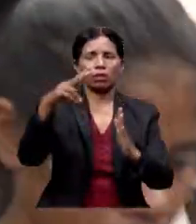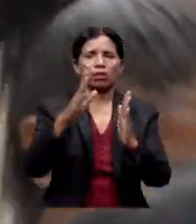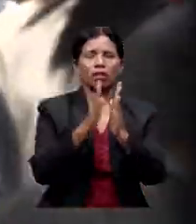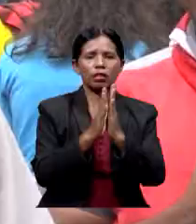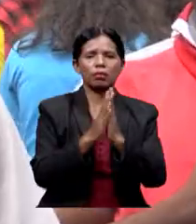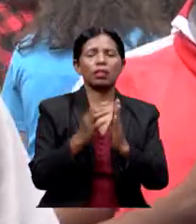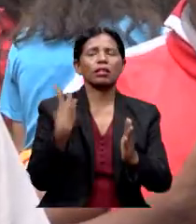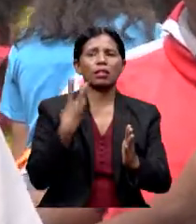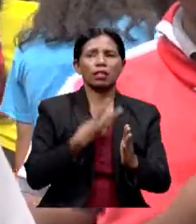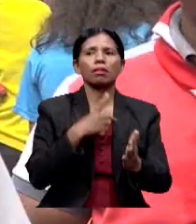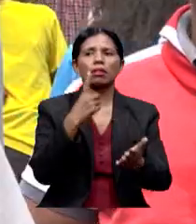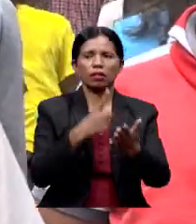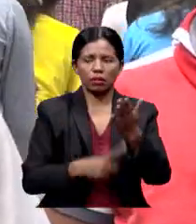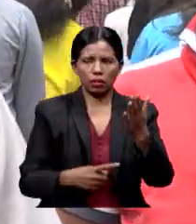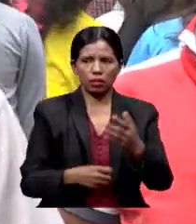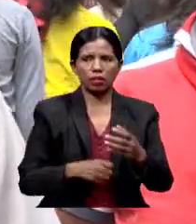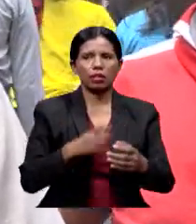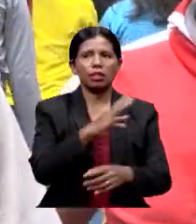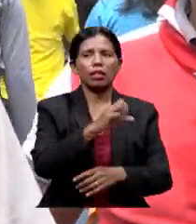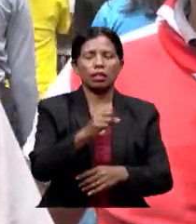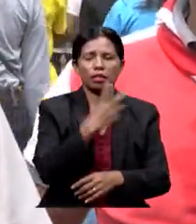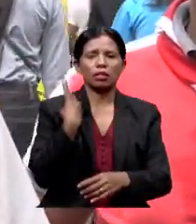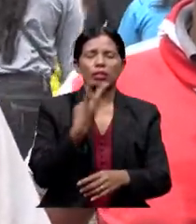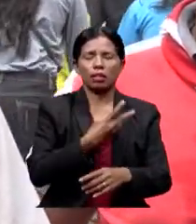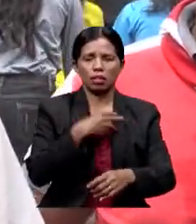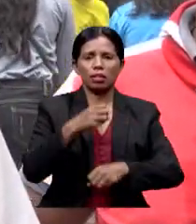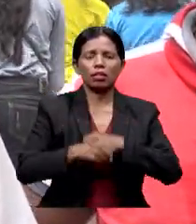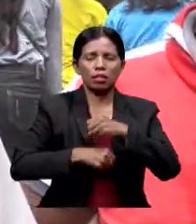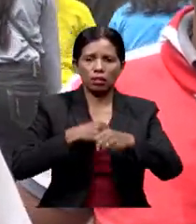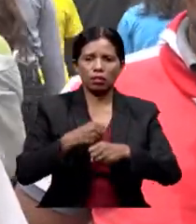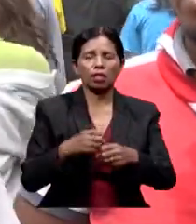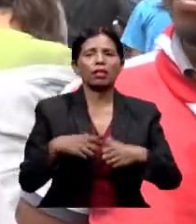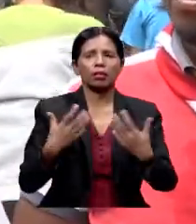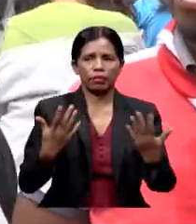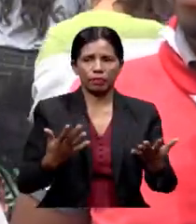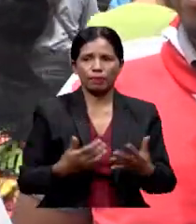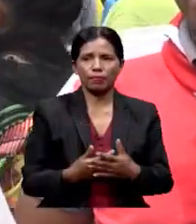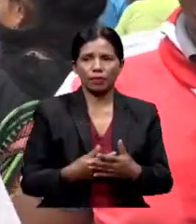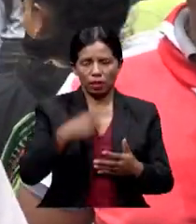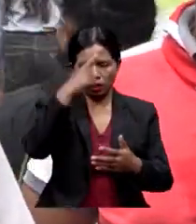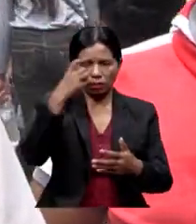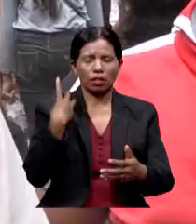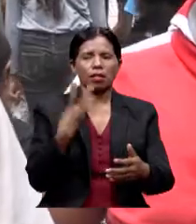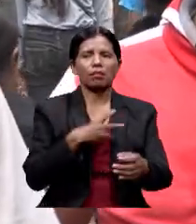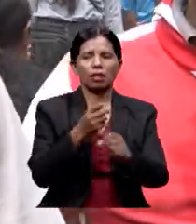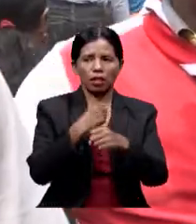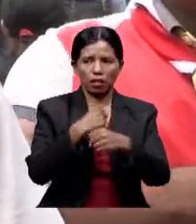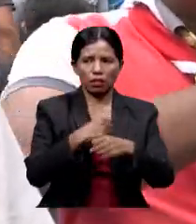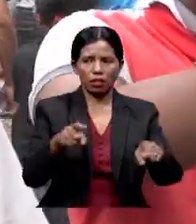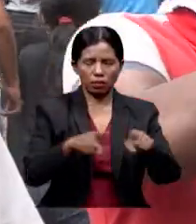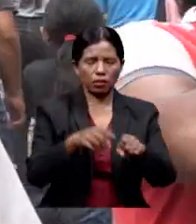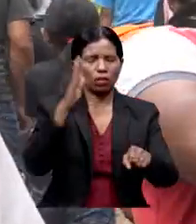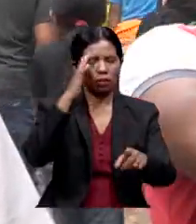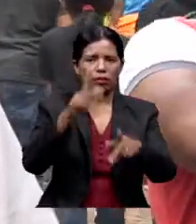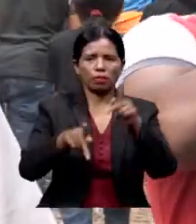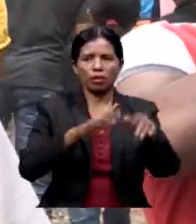saida. Ita ne sakrifisiu ne hene be. Dek tama ne mak ami halo hane sane atu hano im bae mahutu se ita